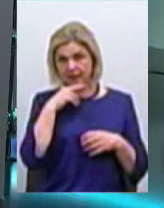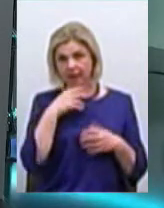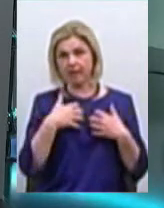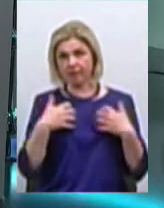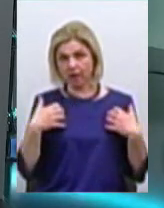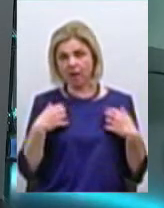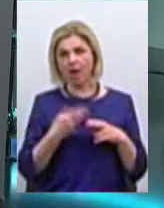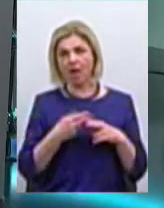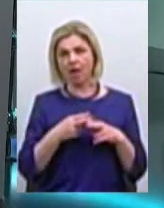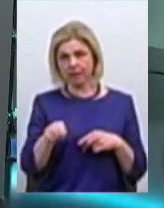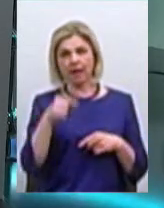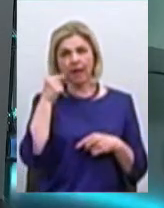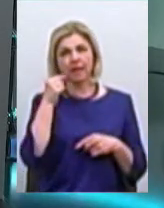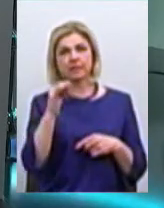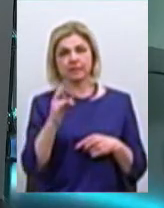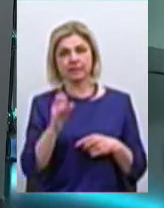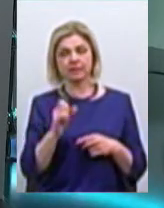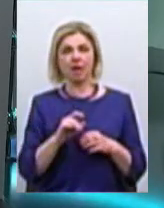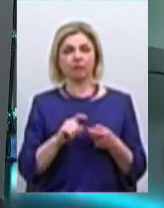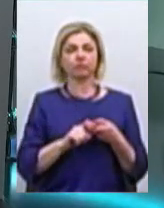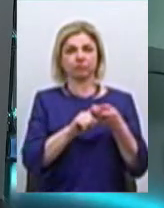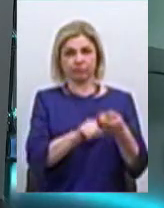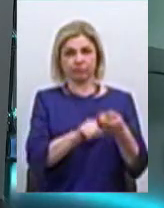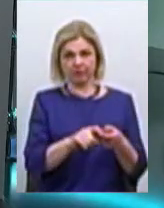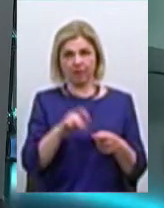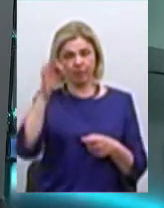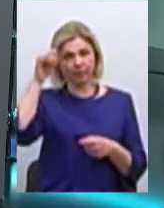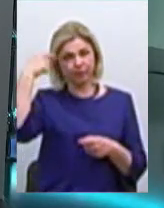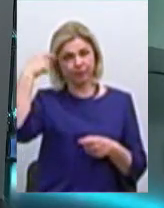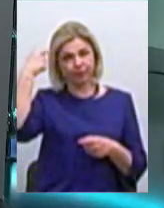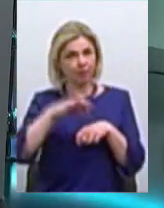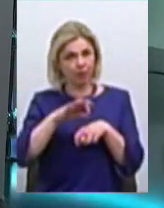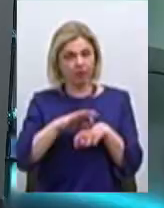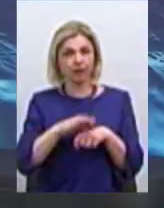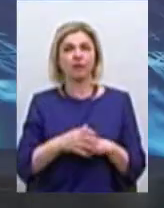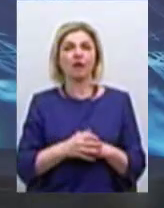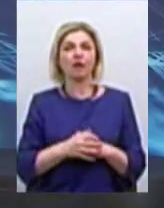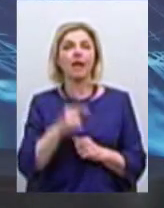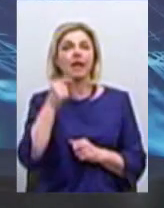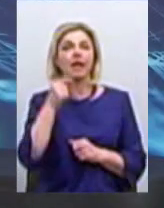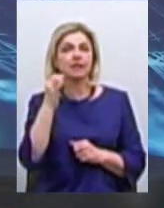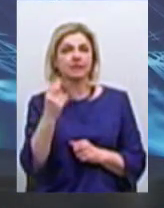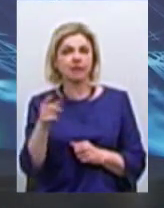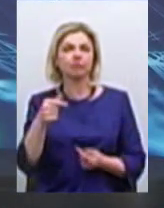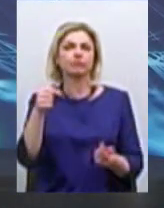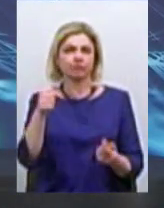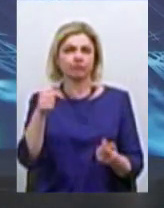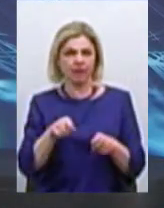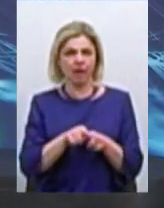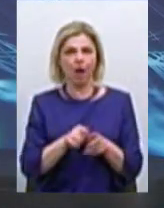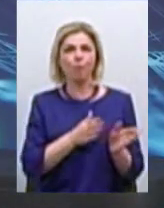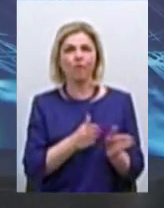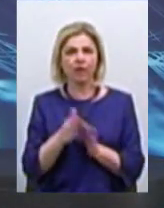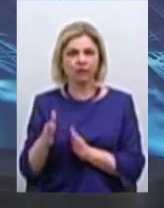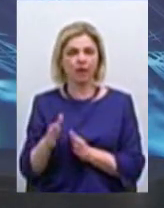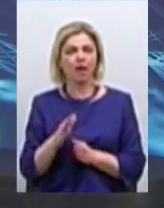лисиця, вона переноситься сказу. Ну, лисиця, вона більш властива і така поведінка